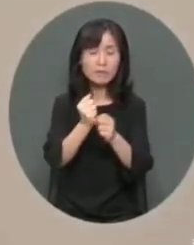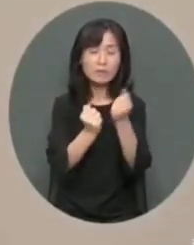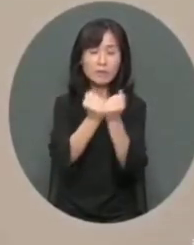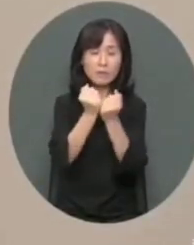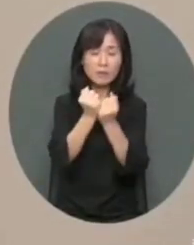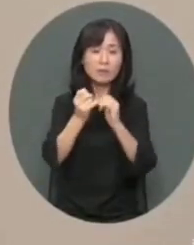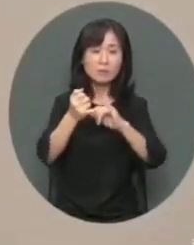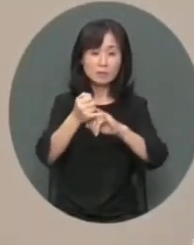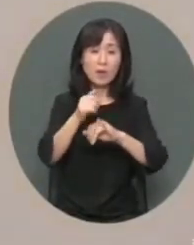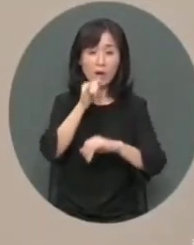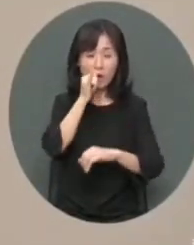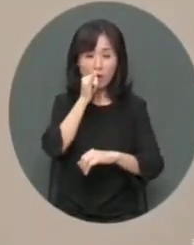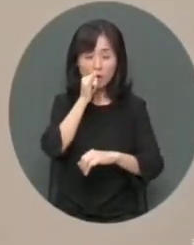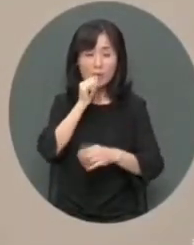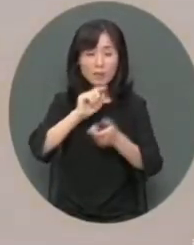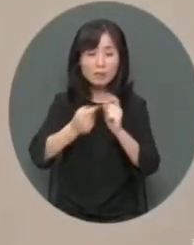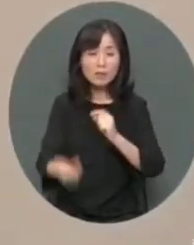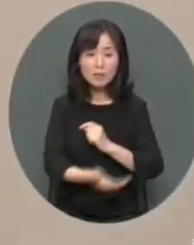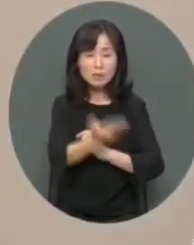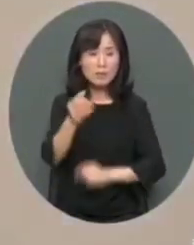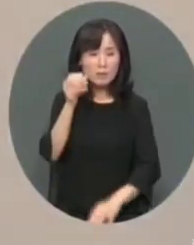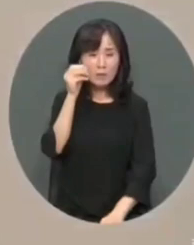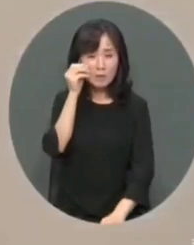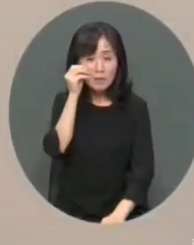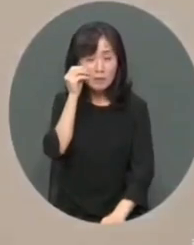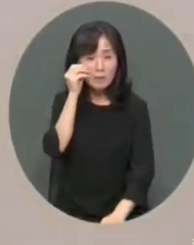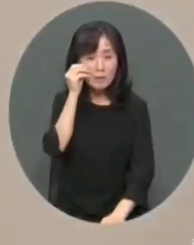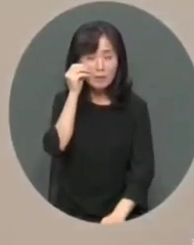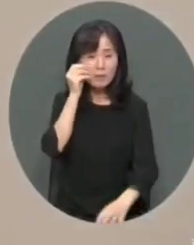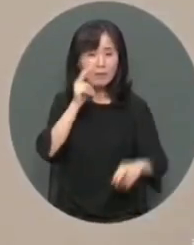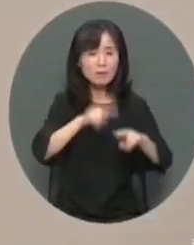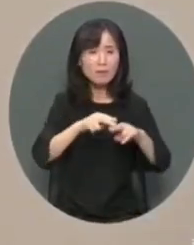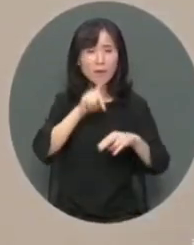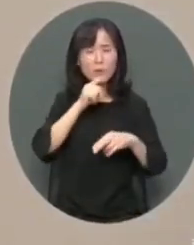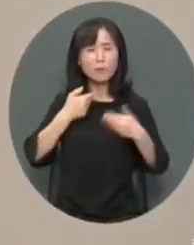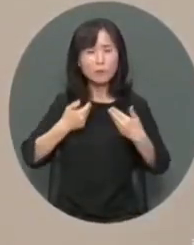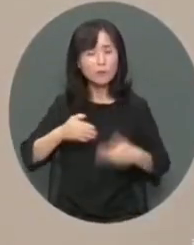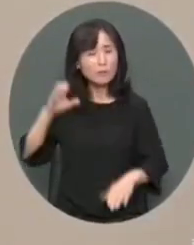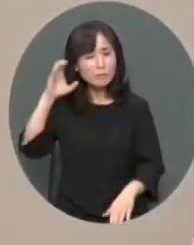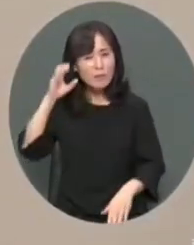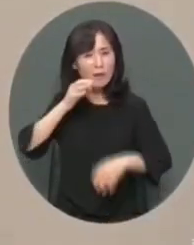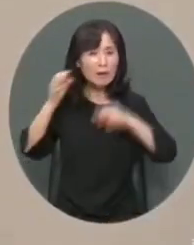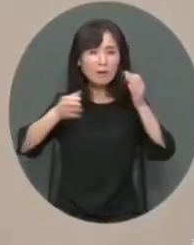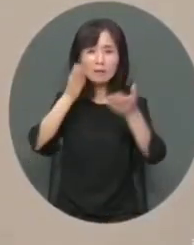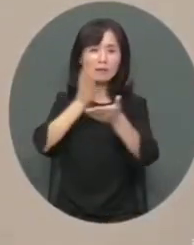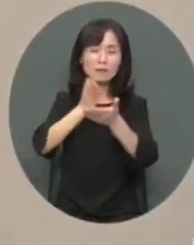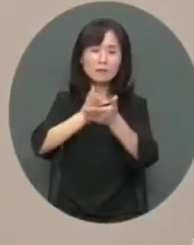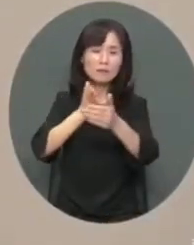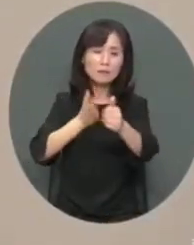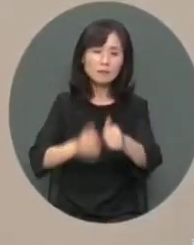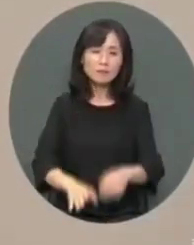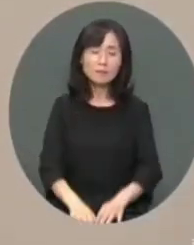했으니까 그 대신 여러분 제발 좀 의석에서는 조용히 경청해 주시기 바랍니다.